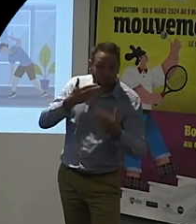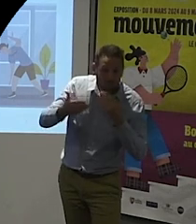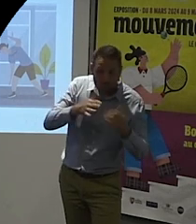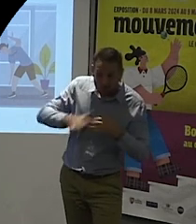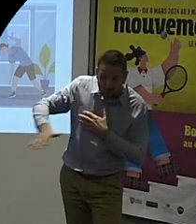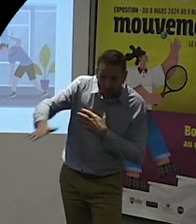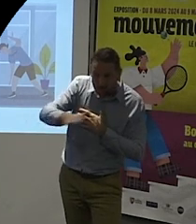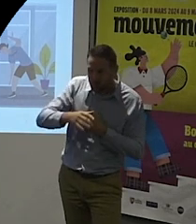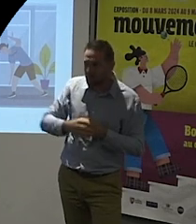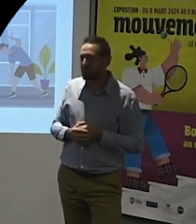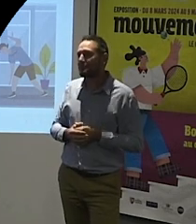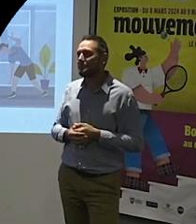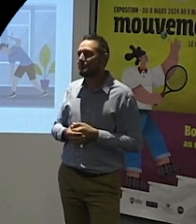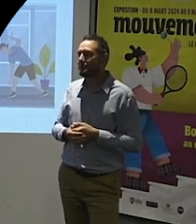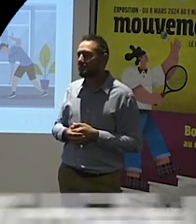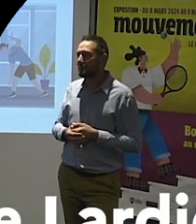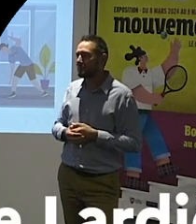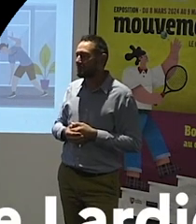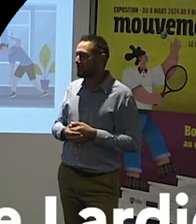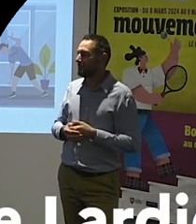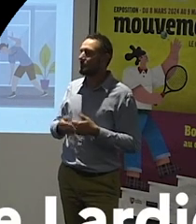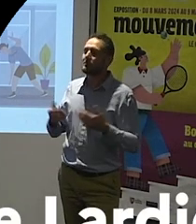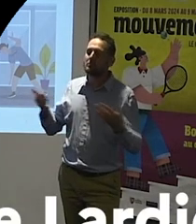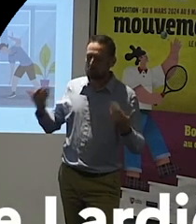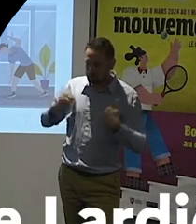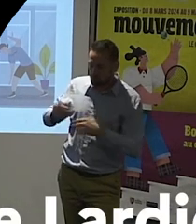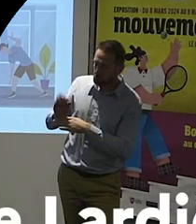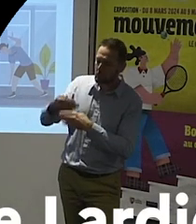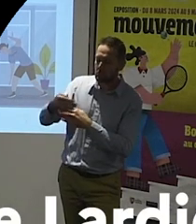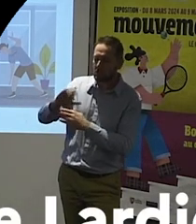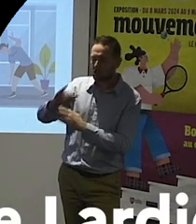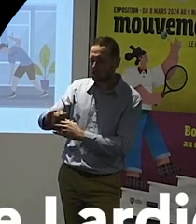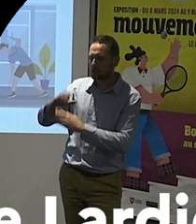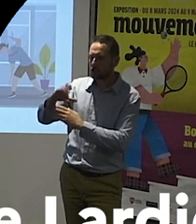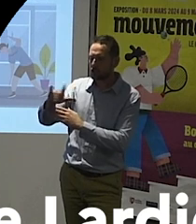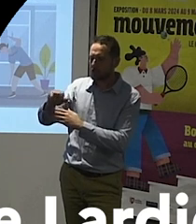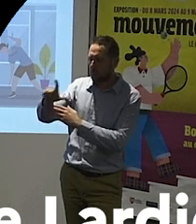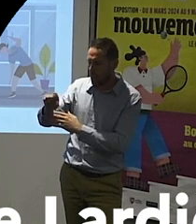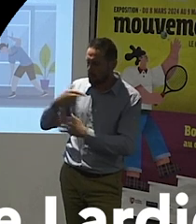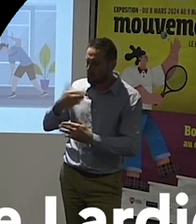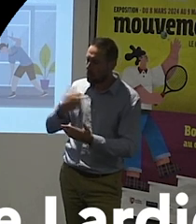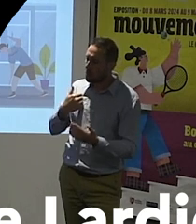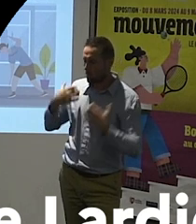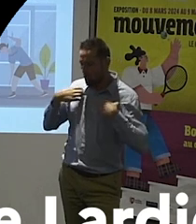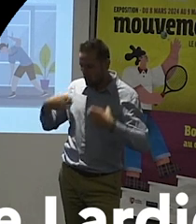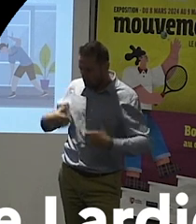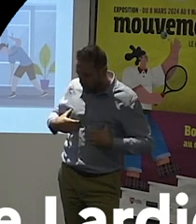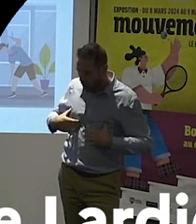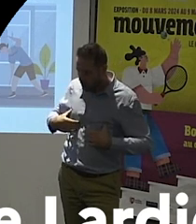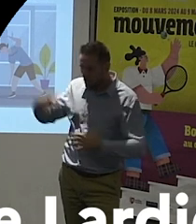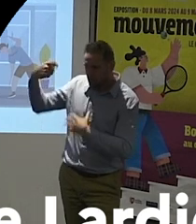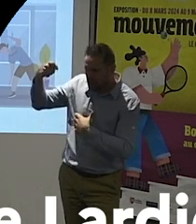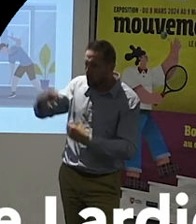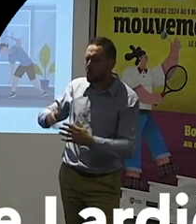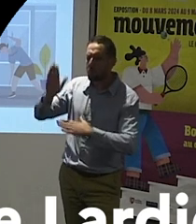toutes et à tous. Moi, je suis donc Michel et je suis adhérente et présidente de l'association Le Bonheur